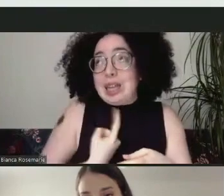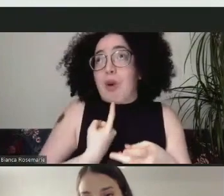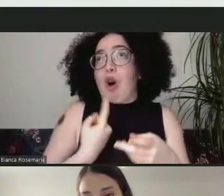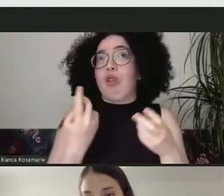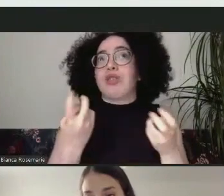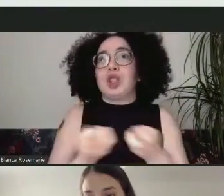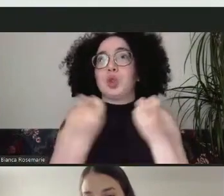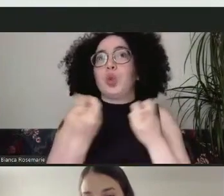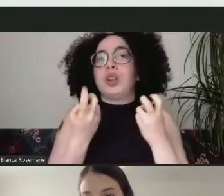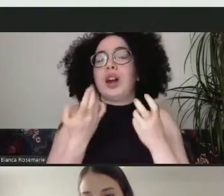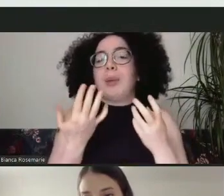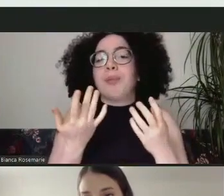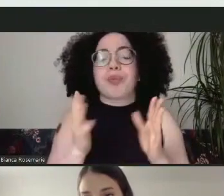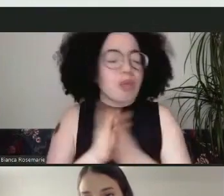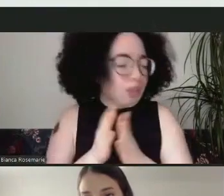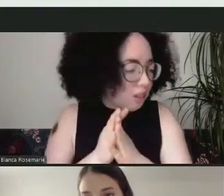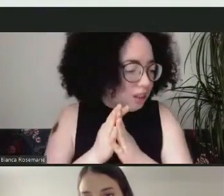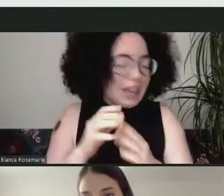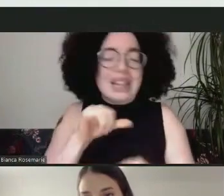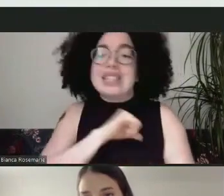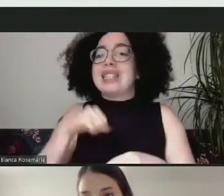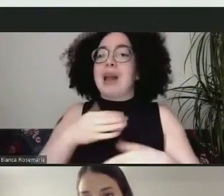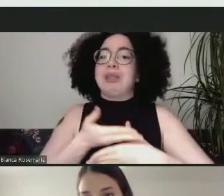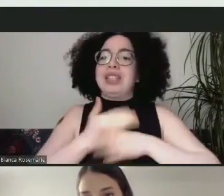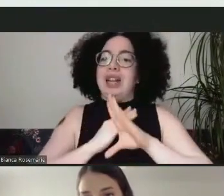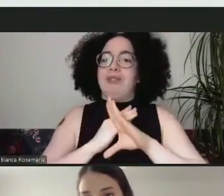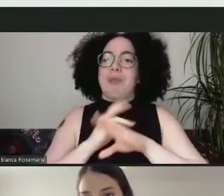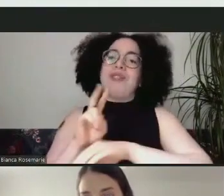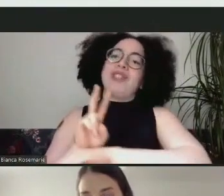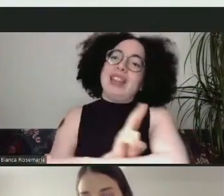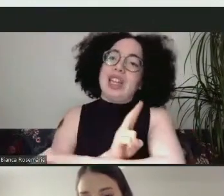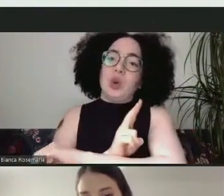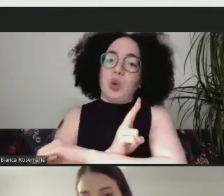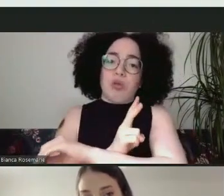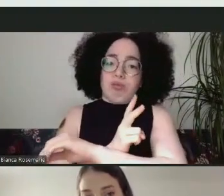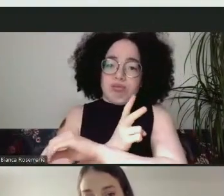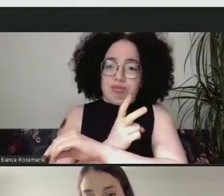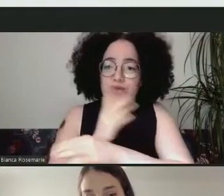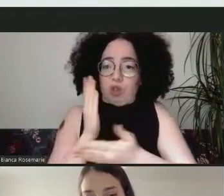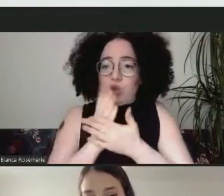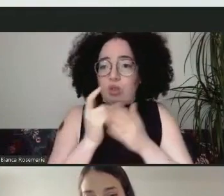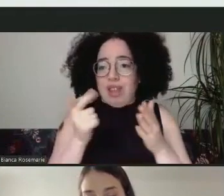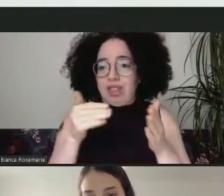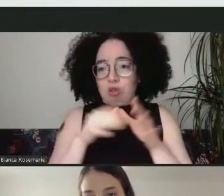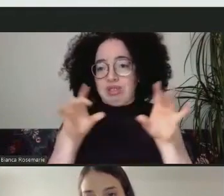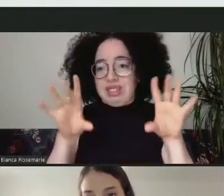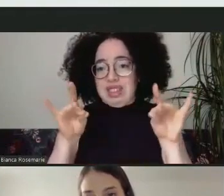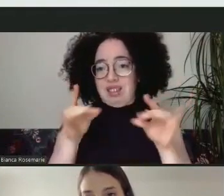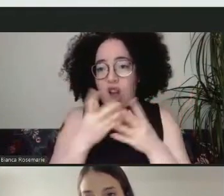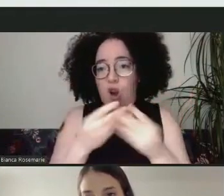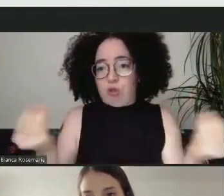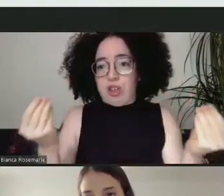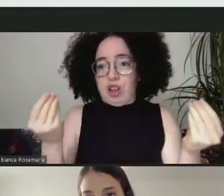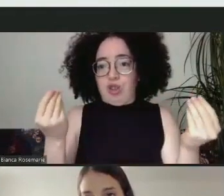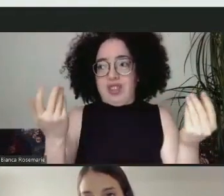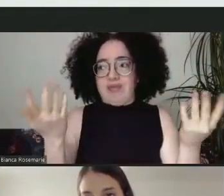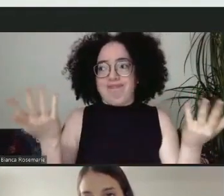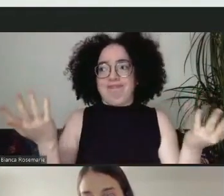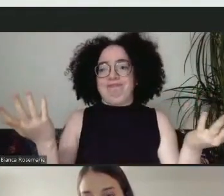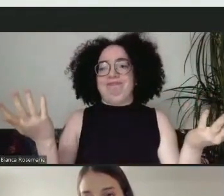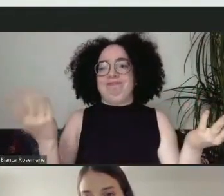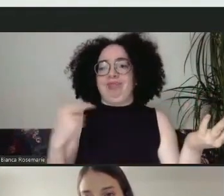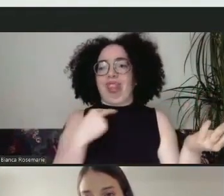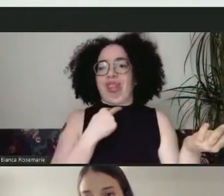sind. Das hat irgendwie gar nicht geklappt. Und dann habe ich eine Selbsthilfegruppe versucht zu